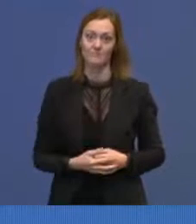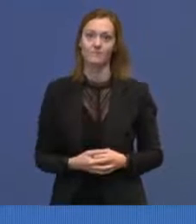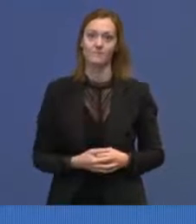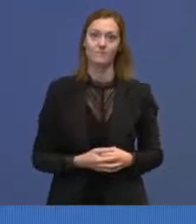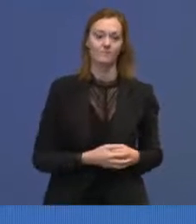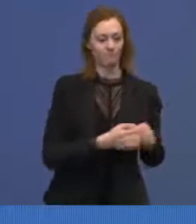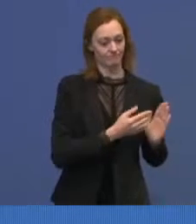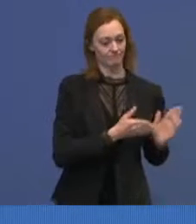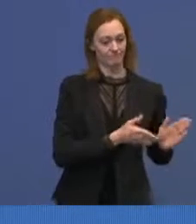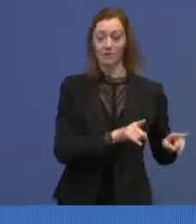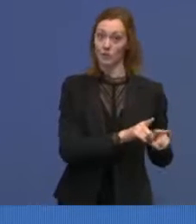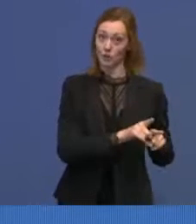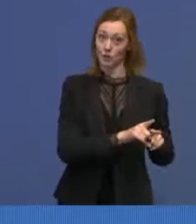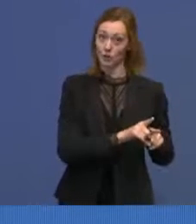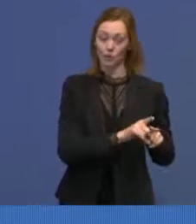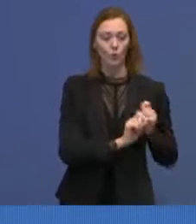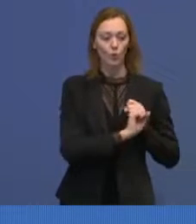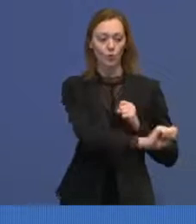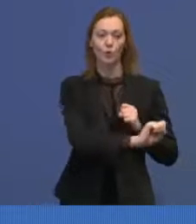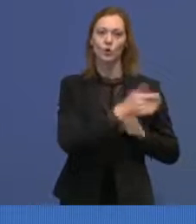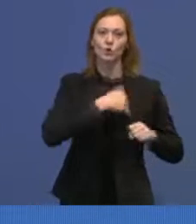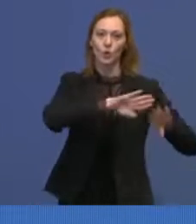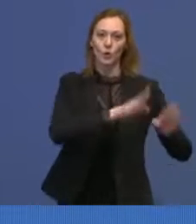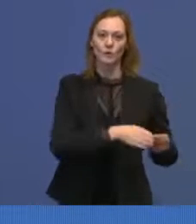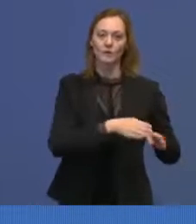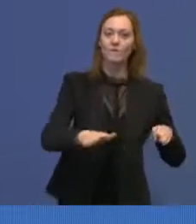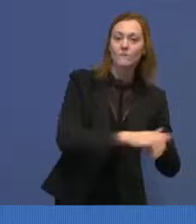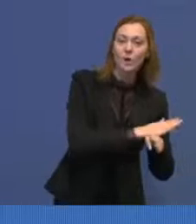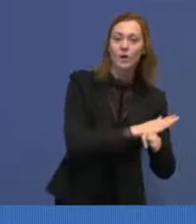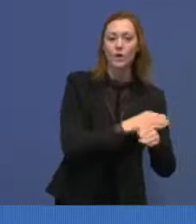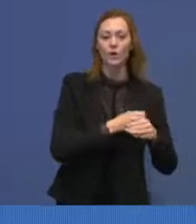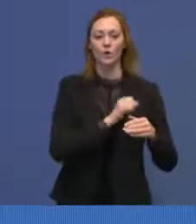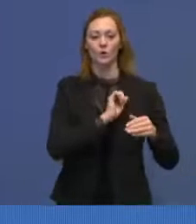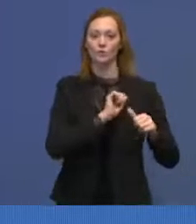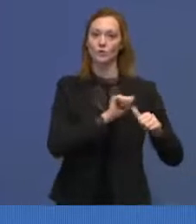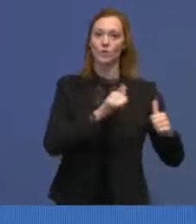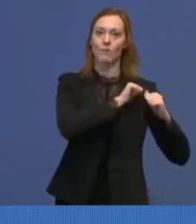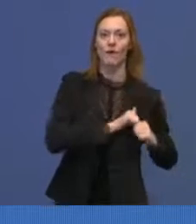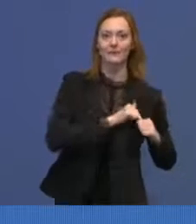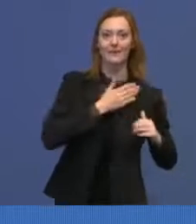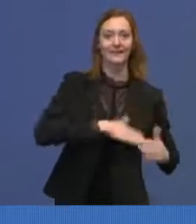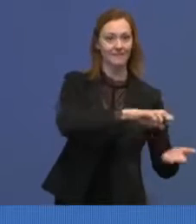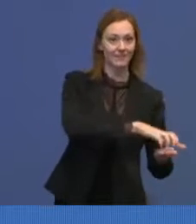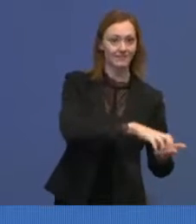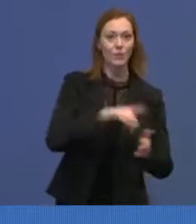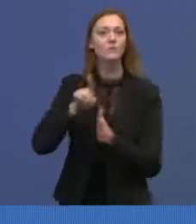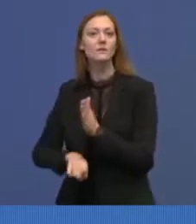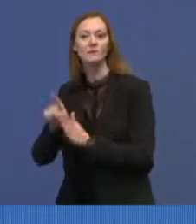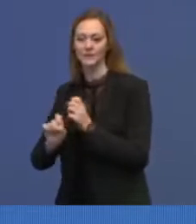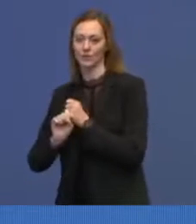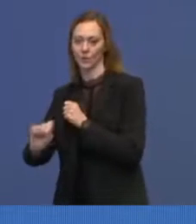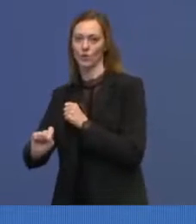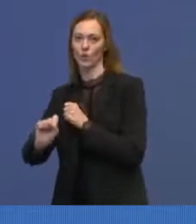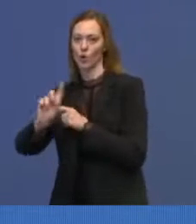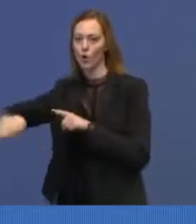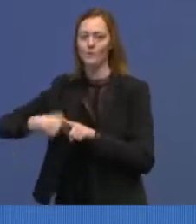waxaa la rabaa in laga hortago in cisbitaaladu buuxsamaan oo culays badani ku yimaado adeegyada caafimaadka. isla markaana waxaa la rabaa in aan bulshada la